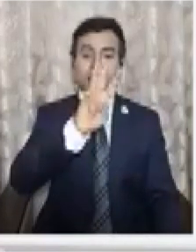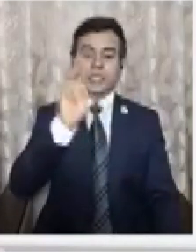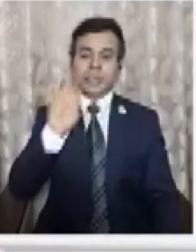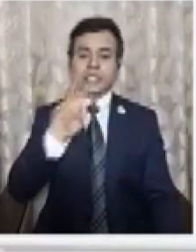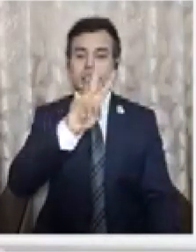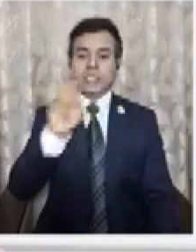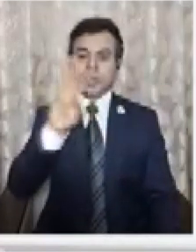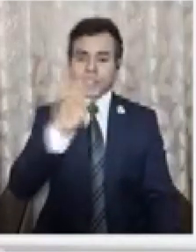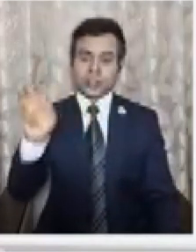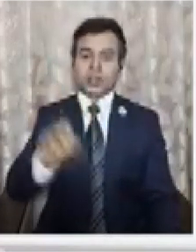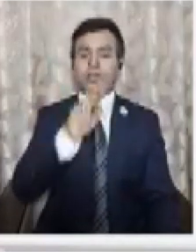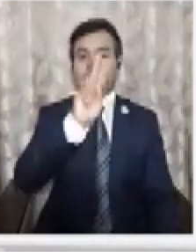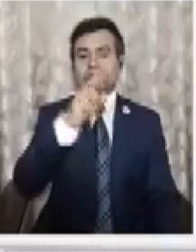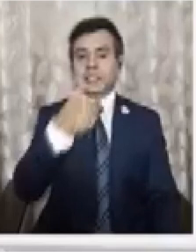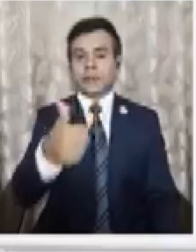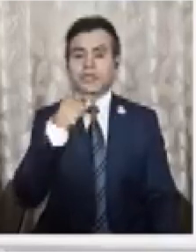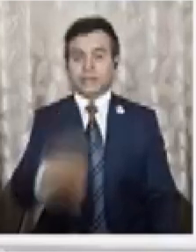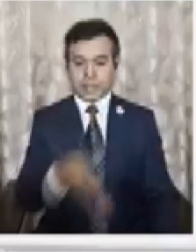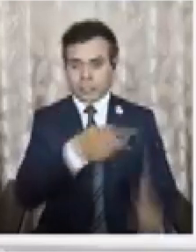সারা বিশ্বে 24 ঘন্টা শনাক্ত হয়েছে